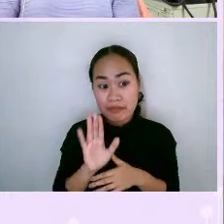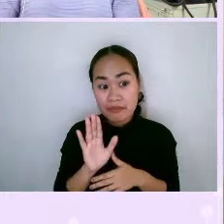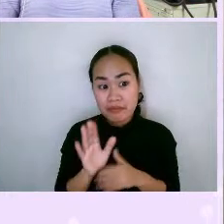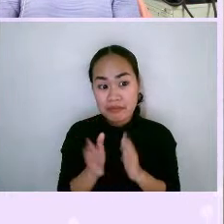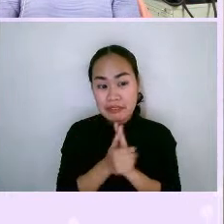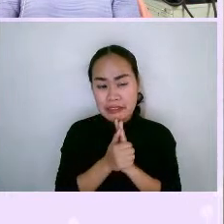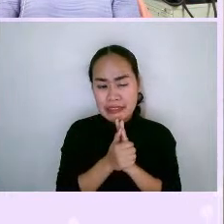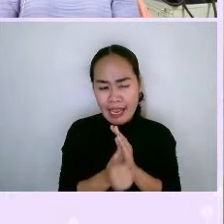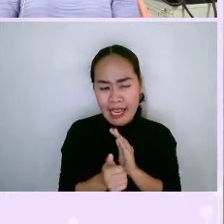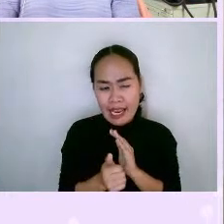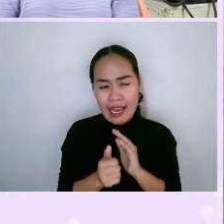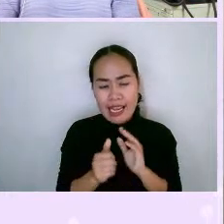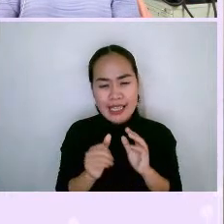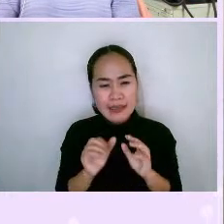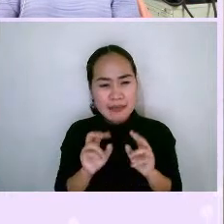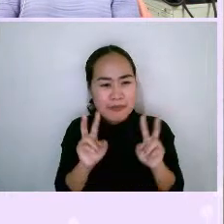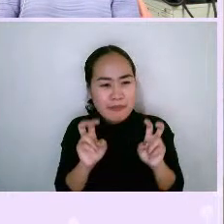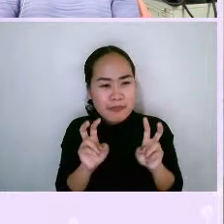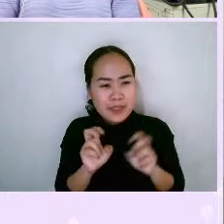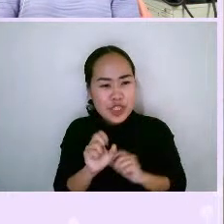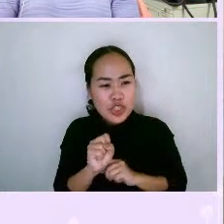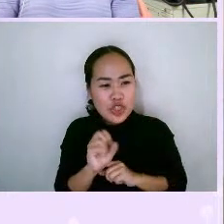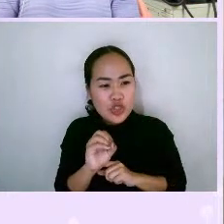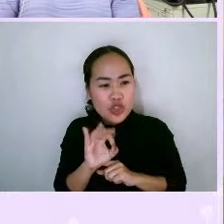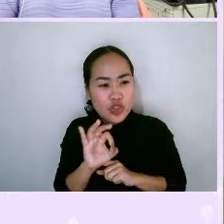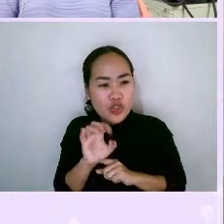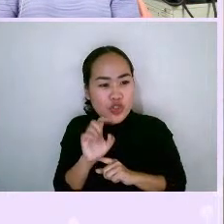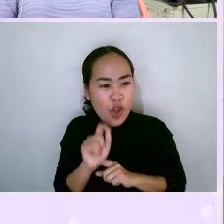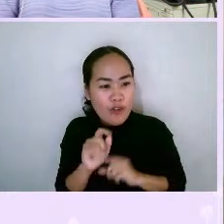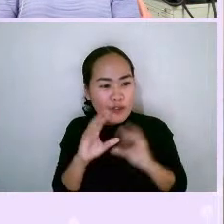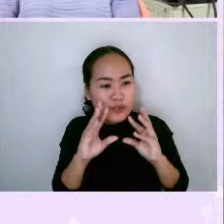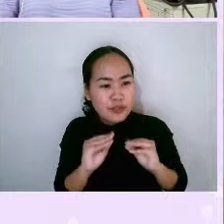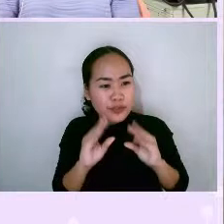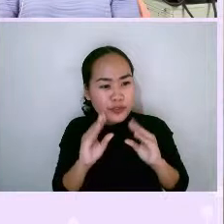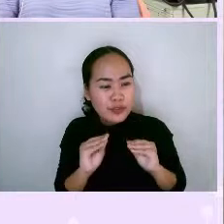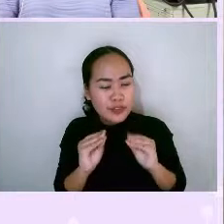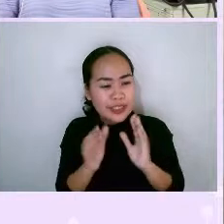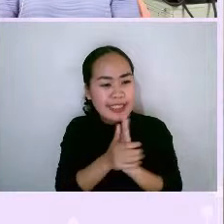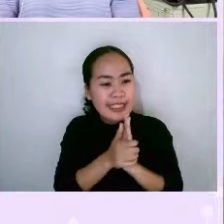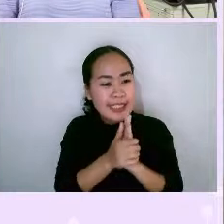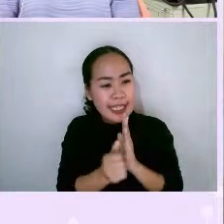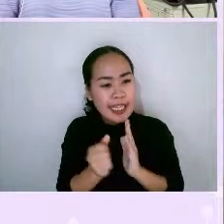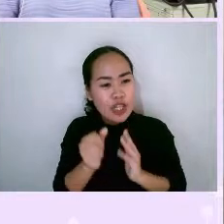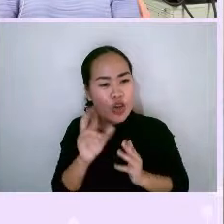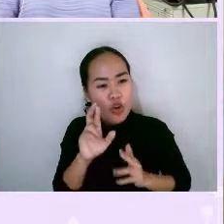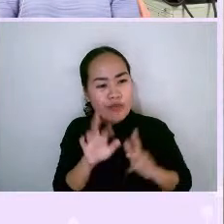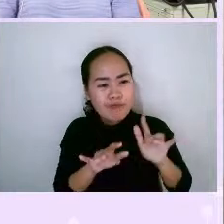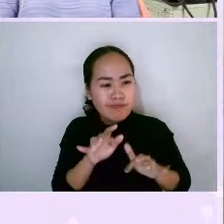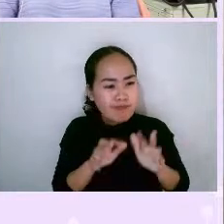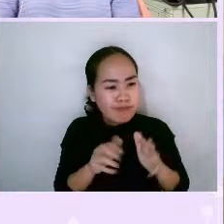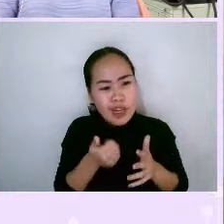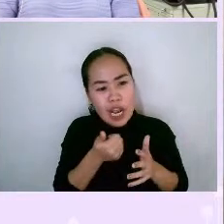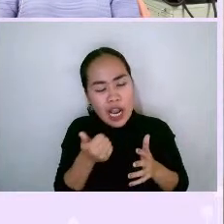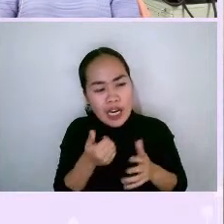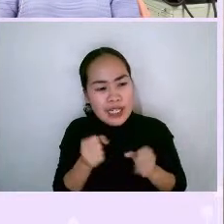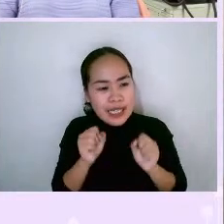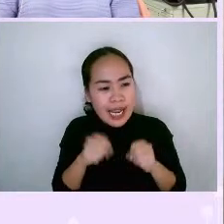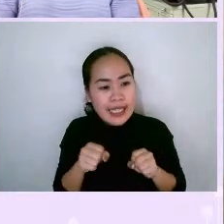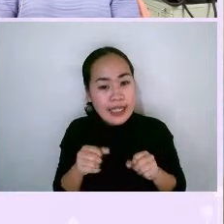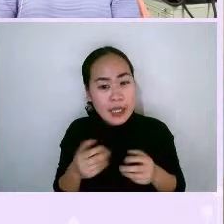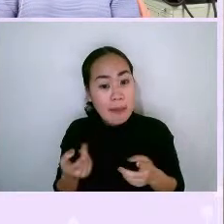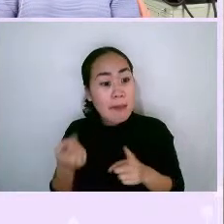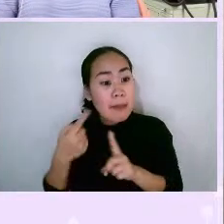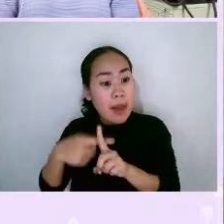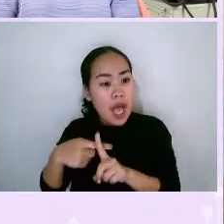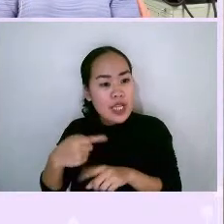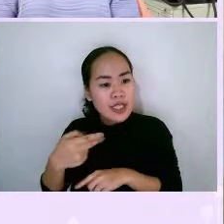hard skills that she was able to translate sa kanyang pagtatrabaho, siya po ay